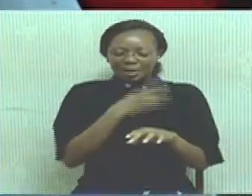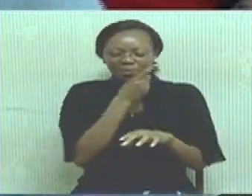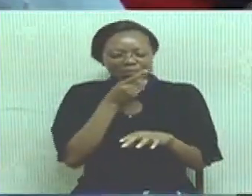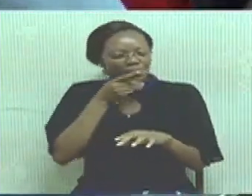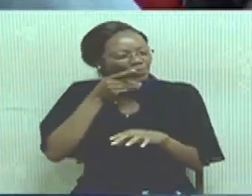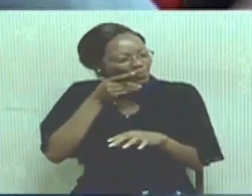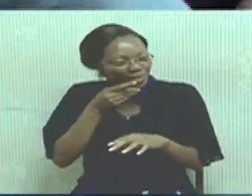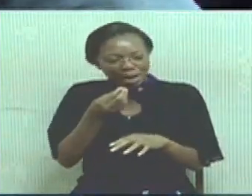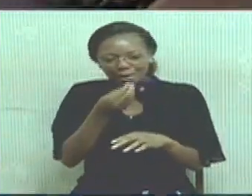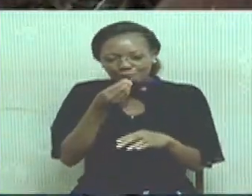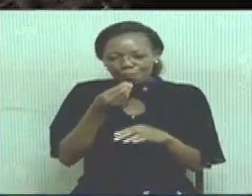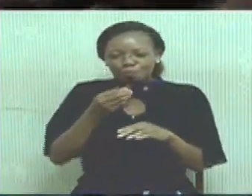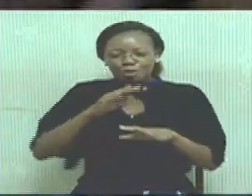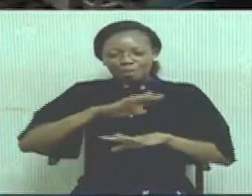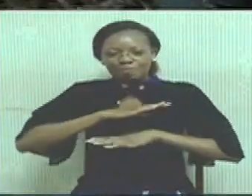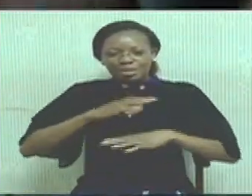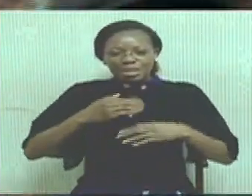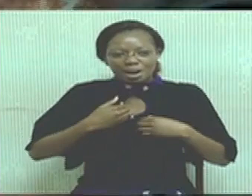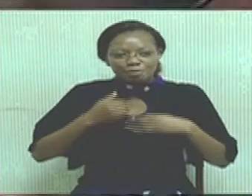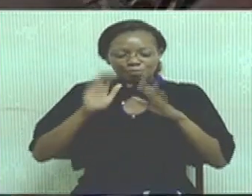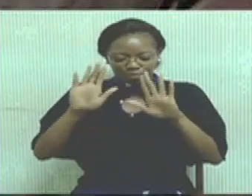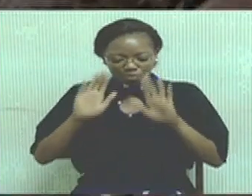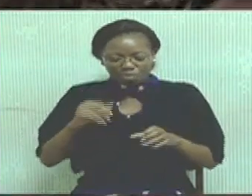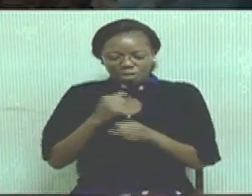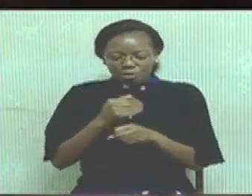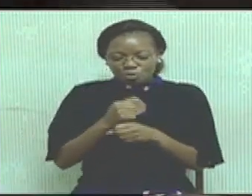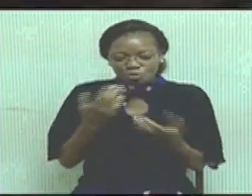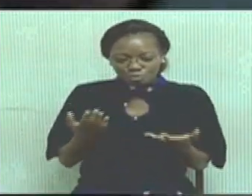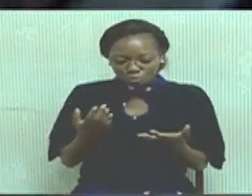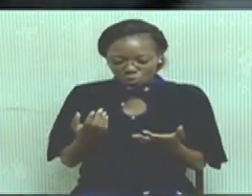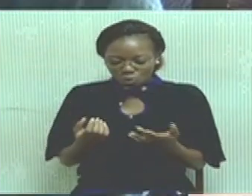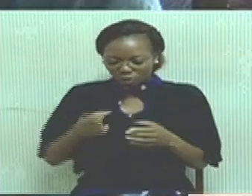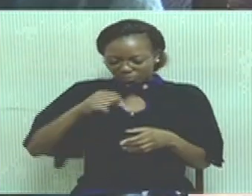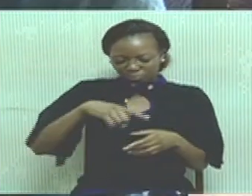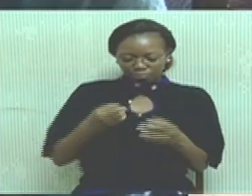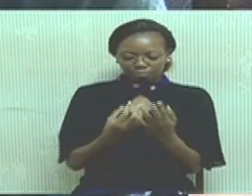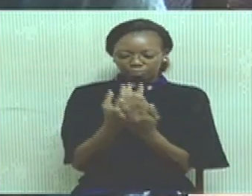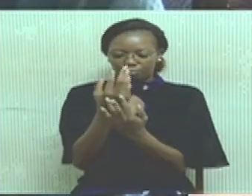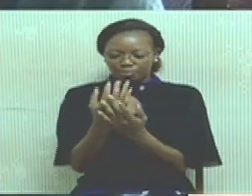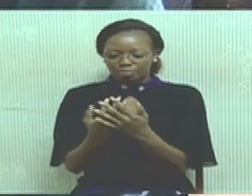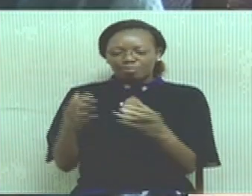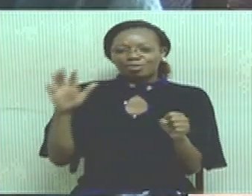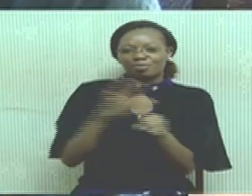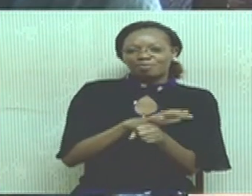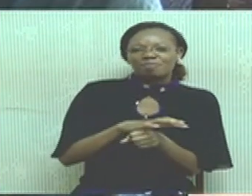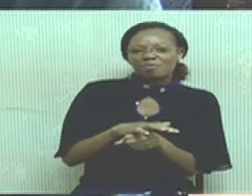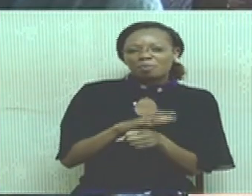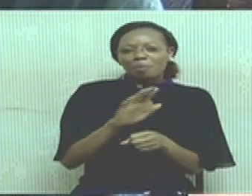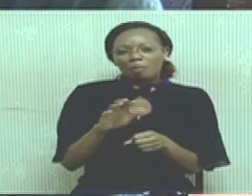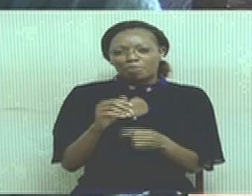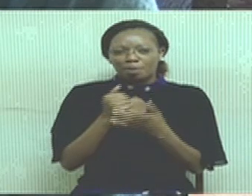wa kiangazi, lazima uhifadhi chakula cha kutosha. Kuhifadhi chakula ya ng'ombe, lazima upande nyasi ya